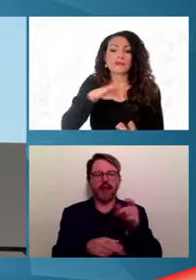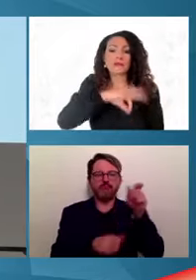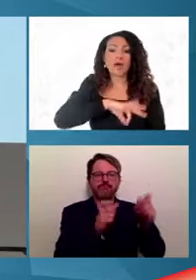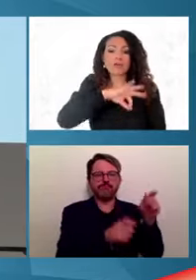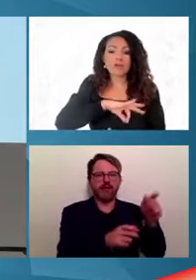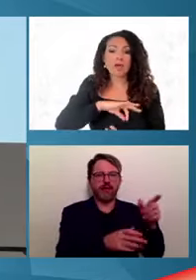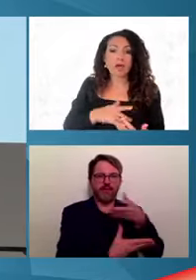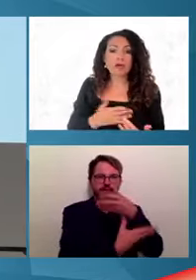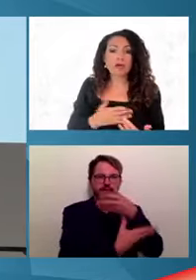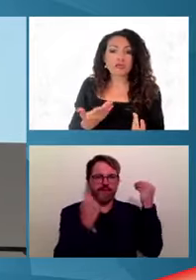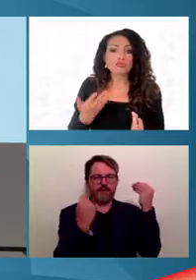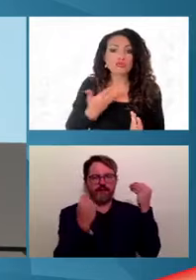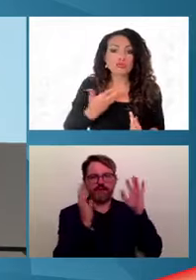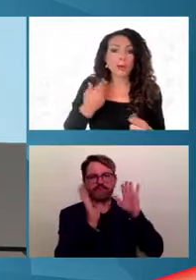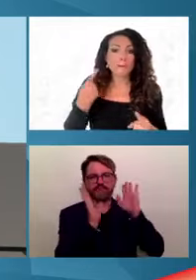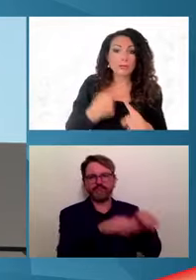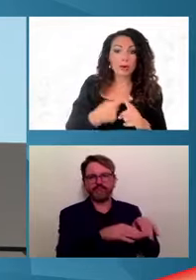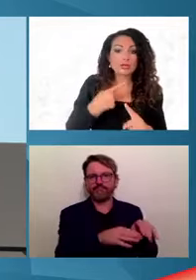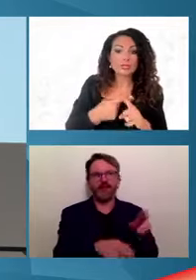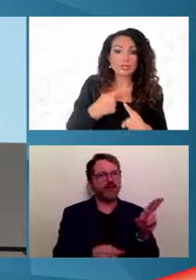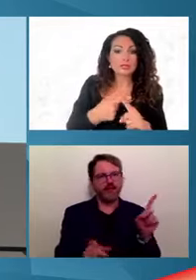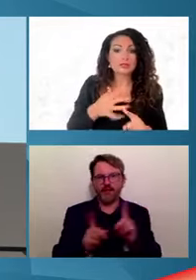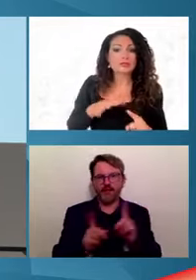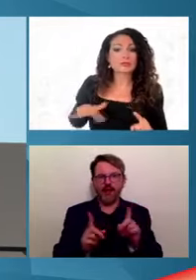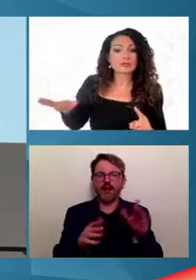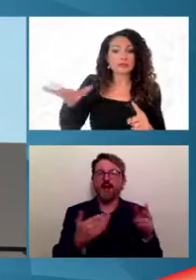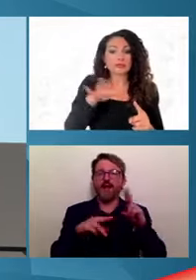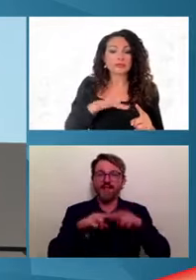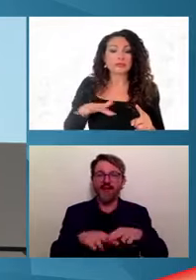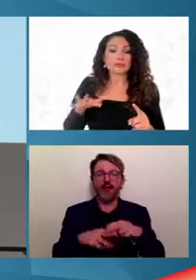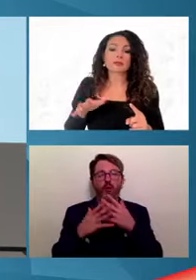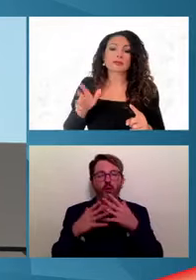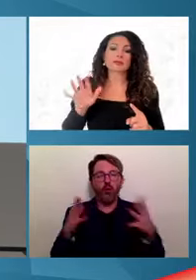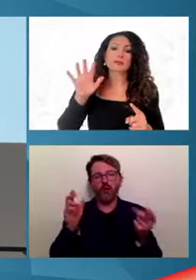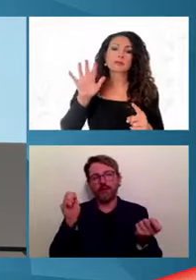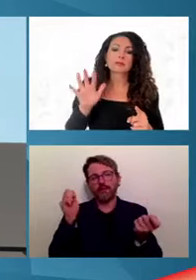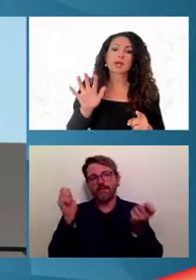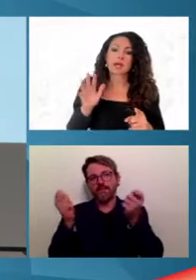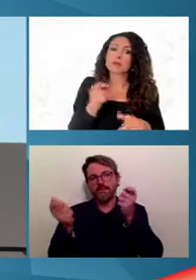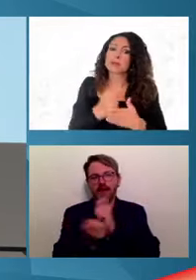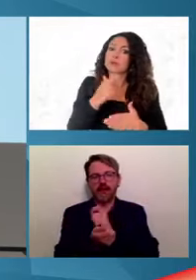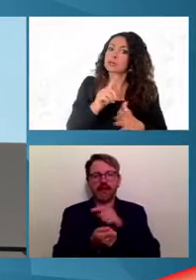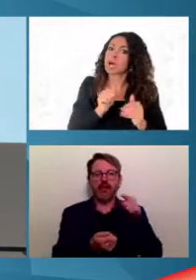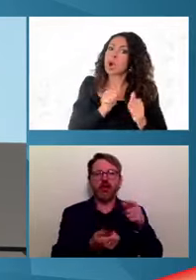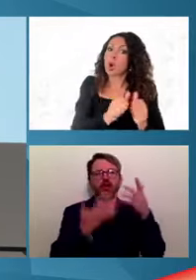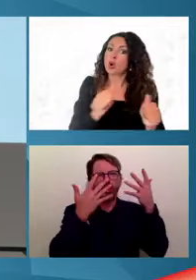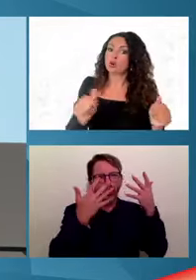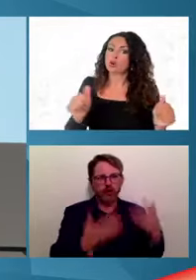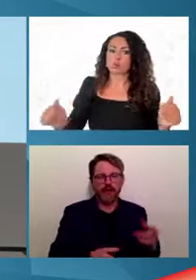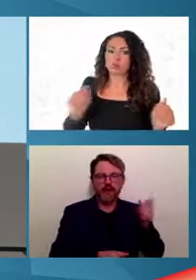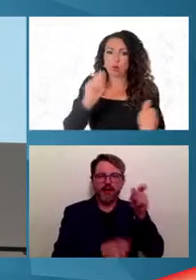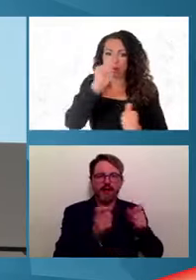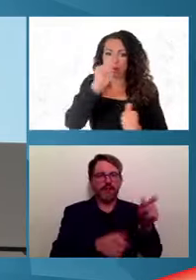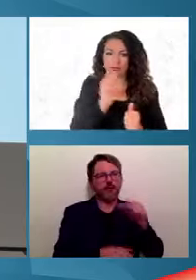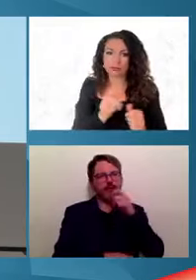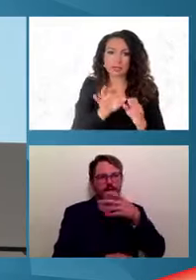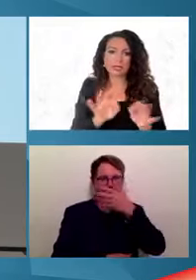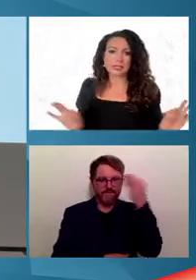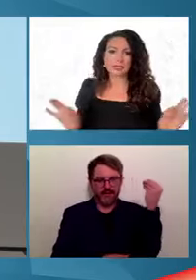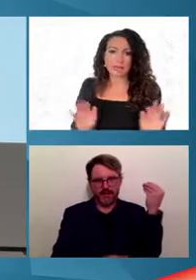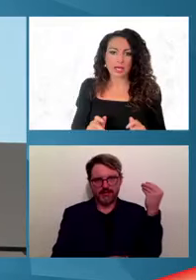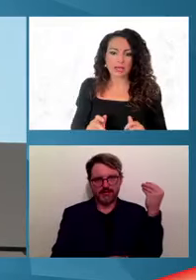des großen Wandels sind, dann geht es darum, die Schwächsten nicht zu vergessen. Leave no one behind, sagen die Vereinten Nationen,